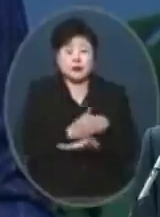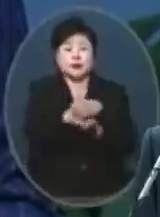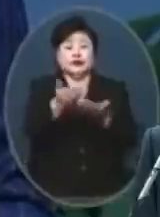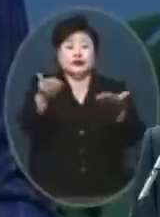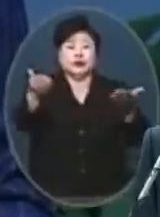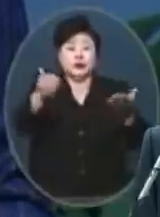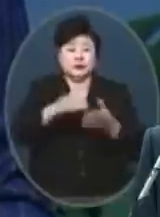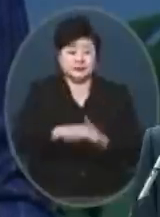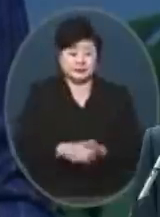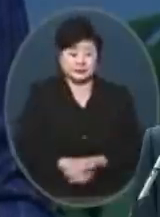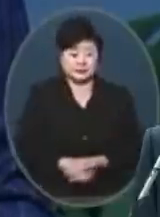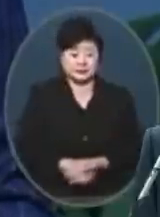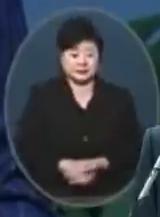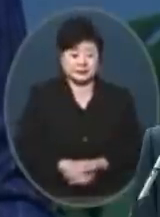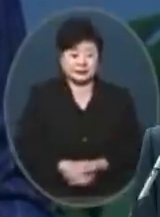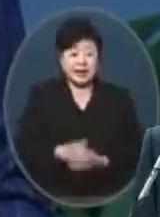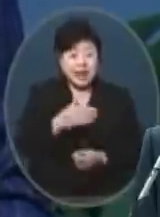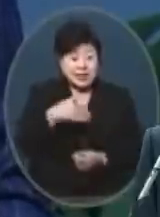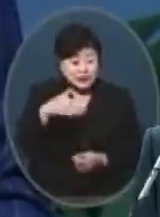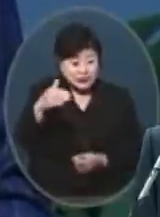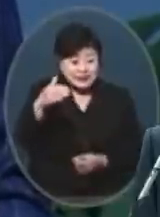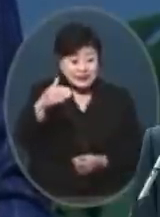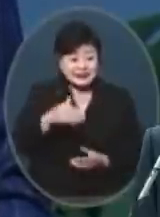주시고 가셨는데